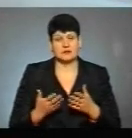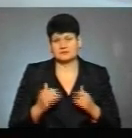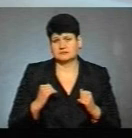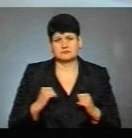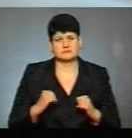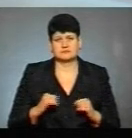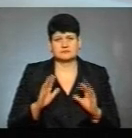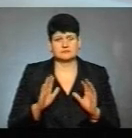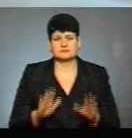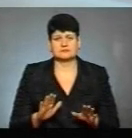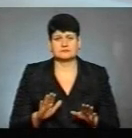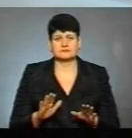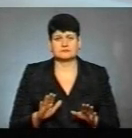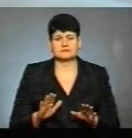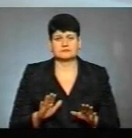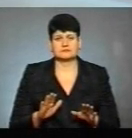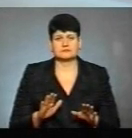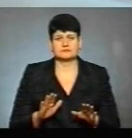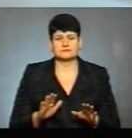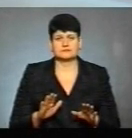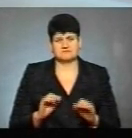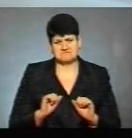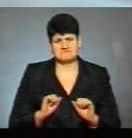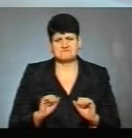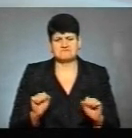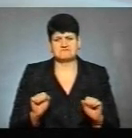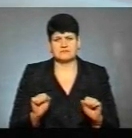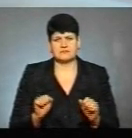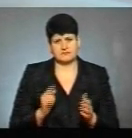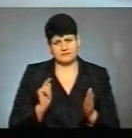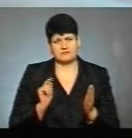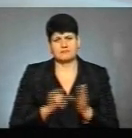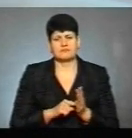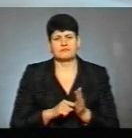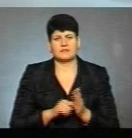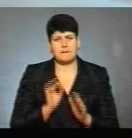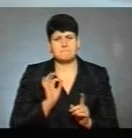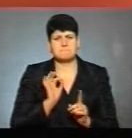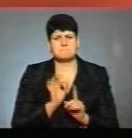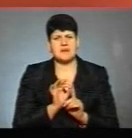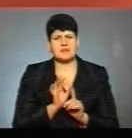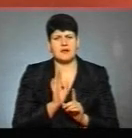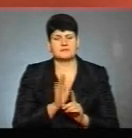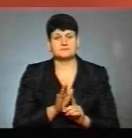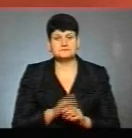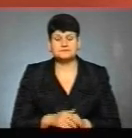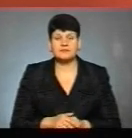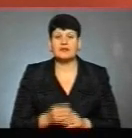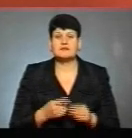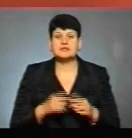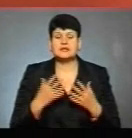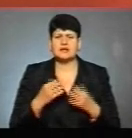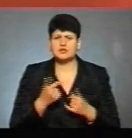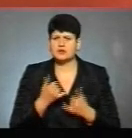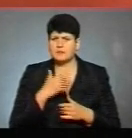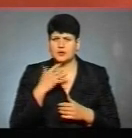що йшли так якось сміло до тої мети, до того. Саме в цей день сьогодні